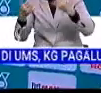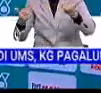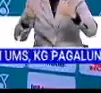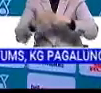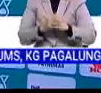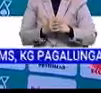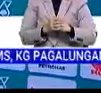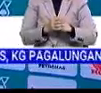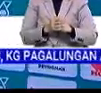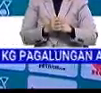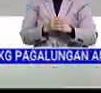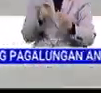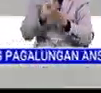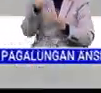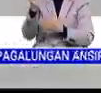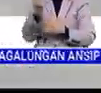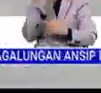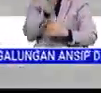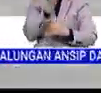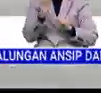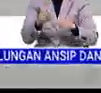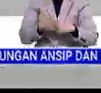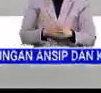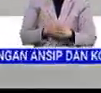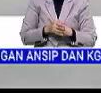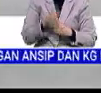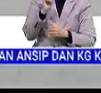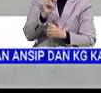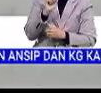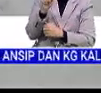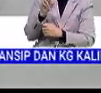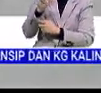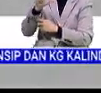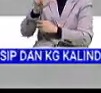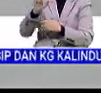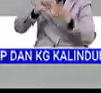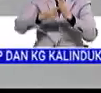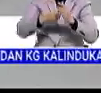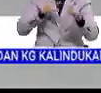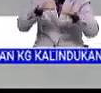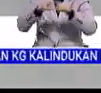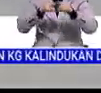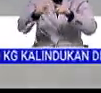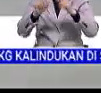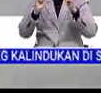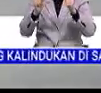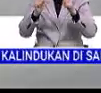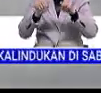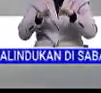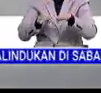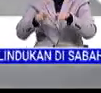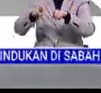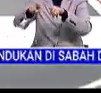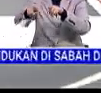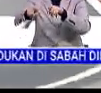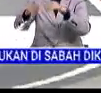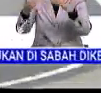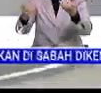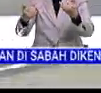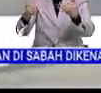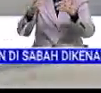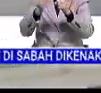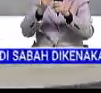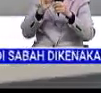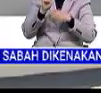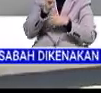Itu yang saya boleh cakap. Nazirul memulakan perlumbaan tersebut dari barisan kedua. Petak pertama disambar